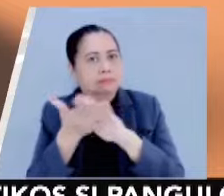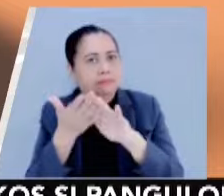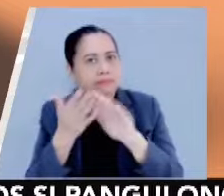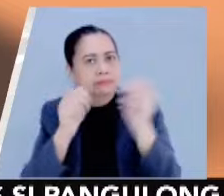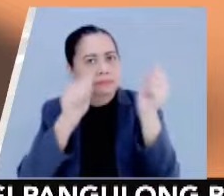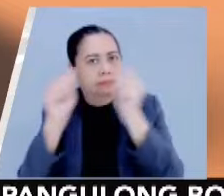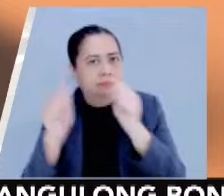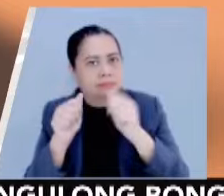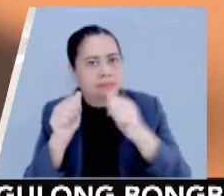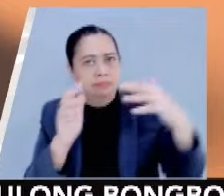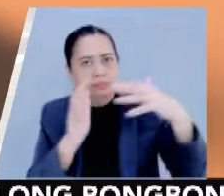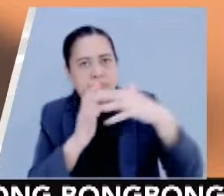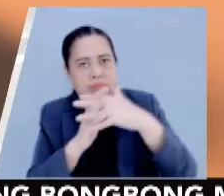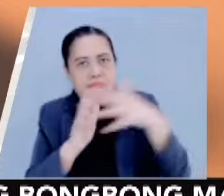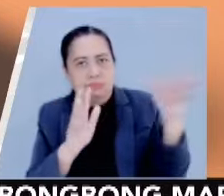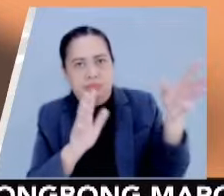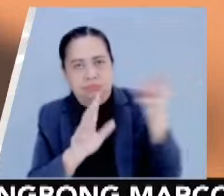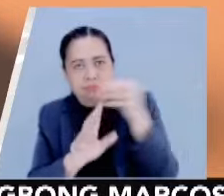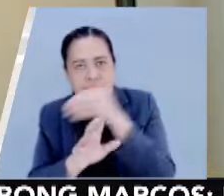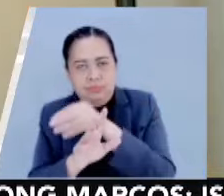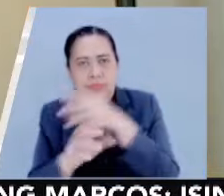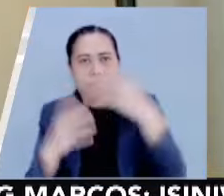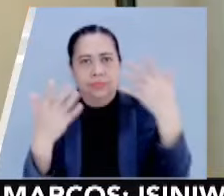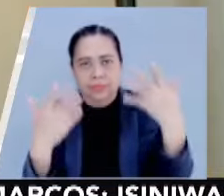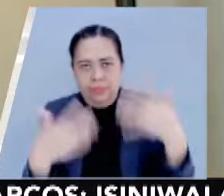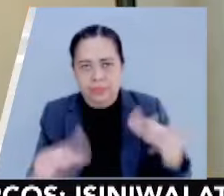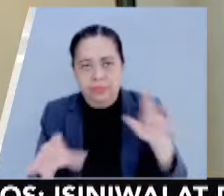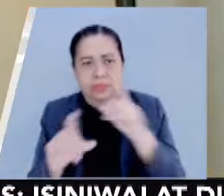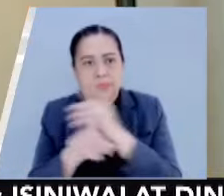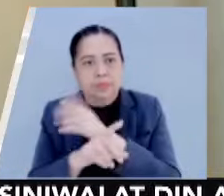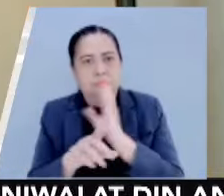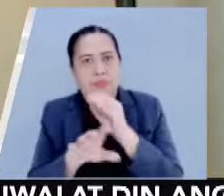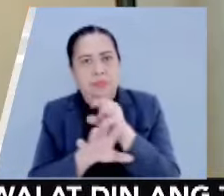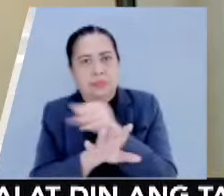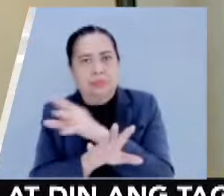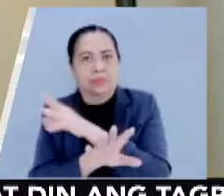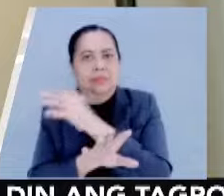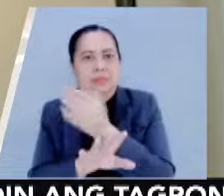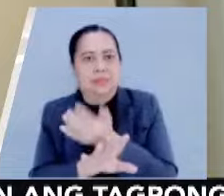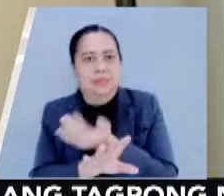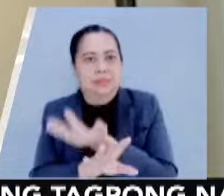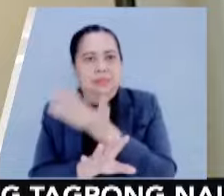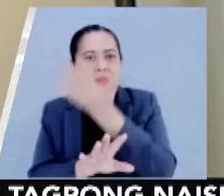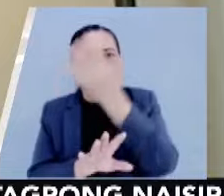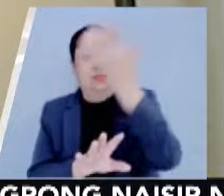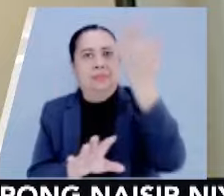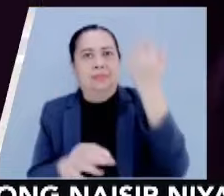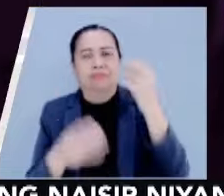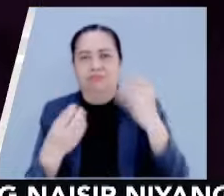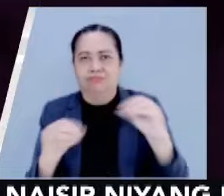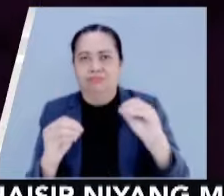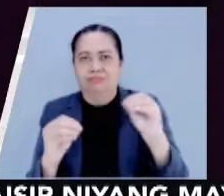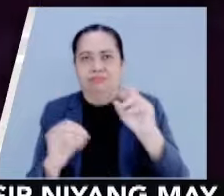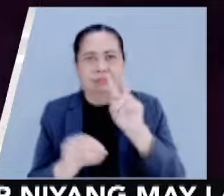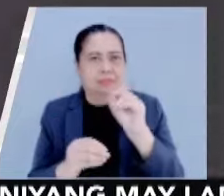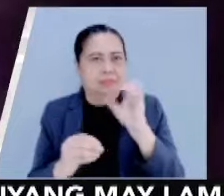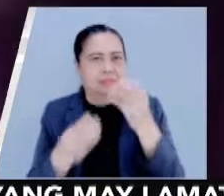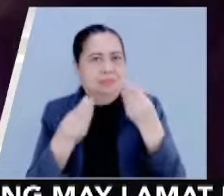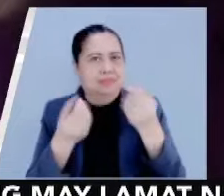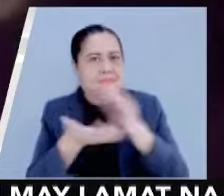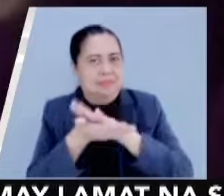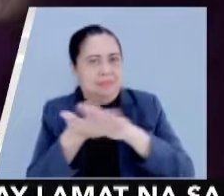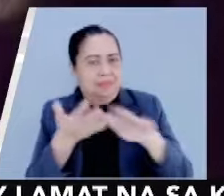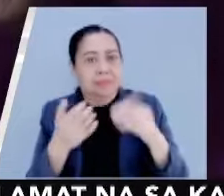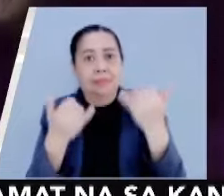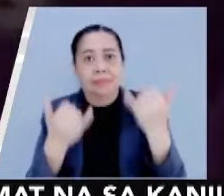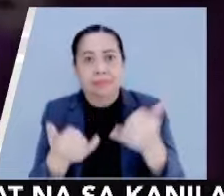na dito sa AirSaver pellet, dito lalabas sa taas at wala na po yung VOC. Sa ngayon ay